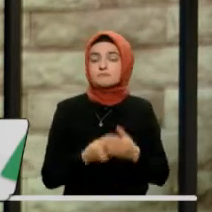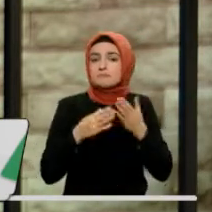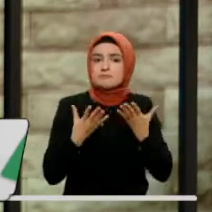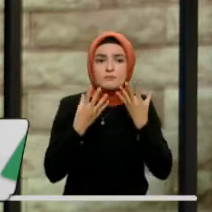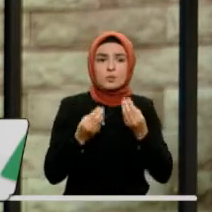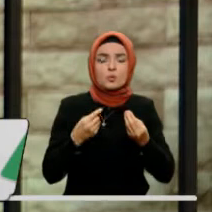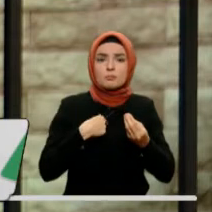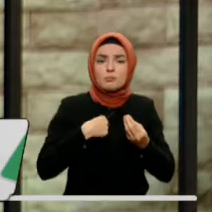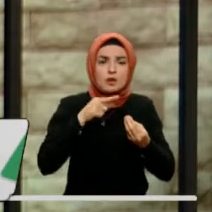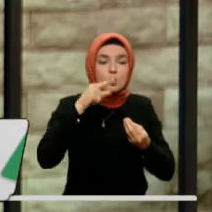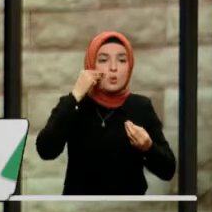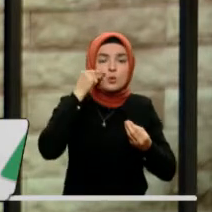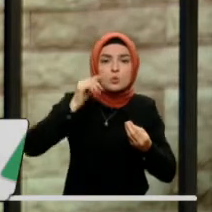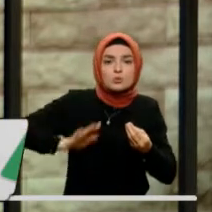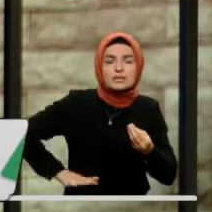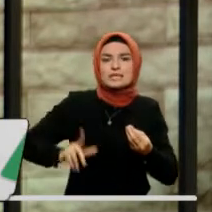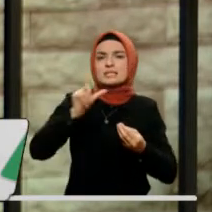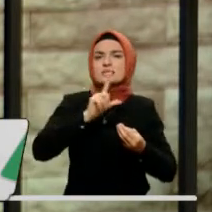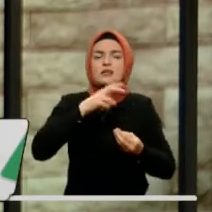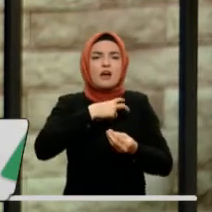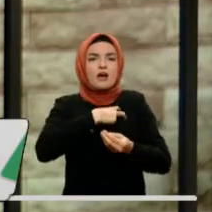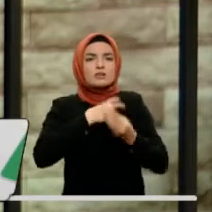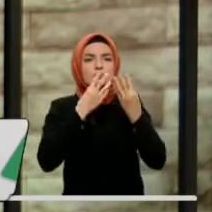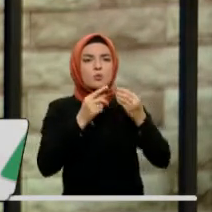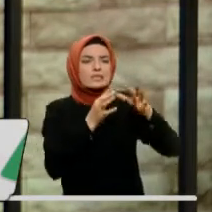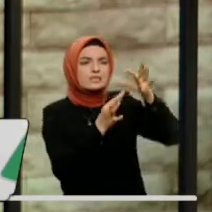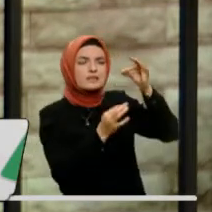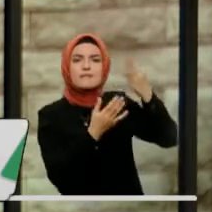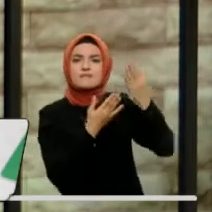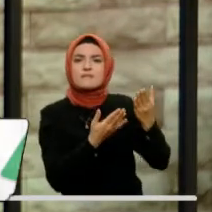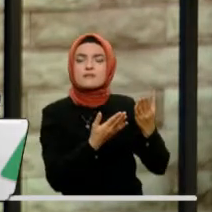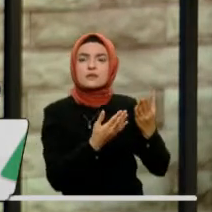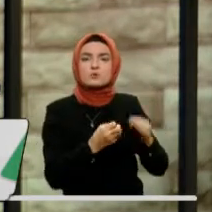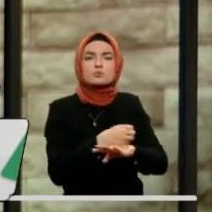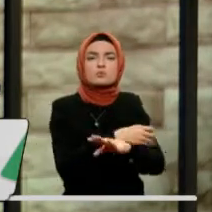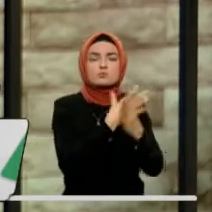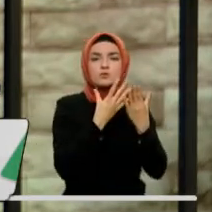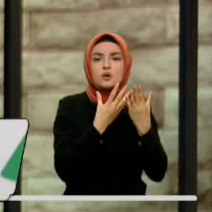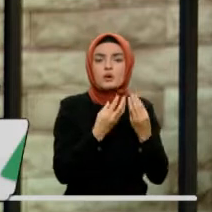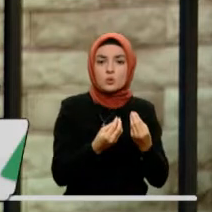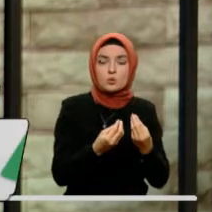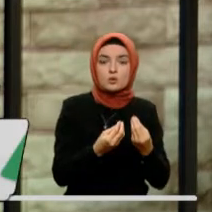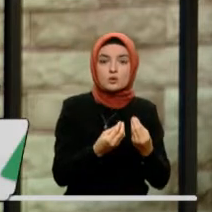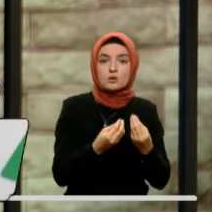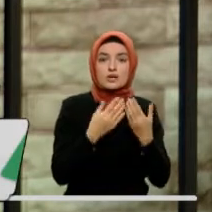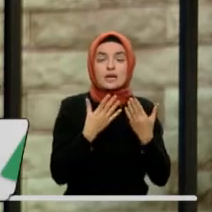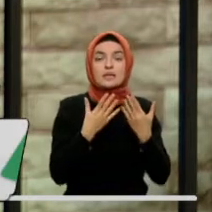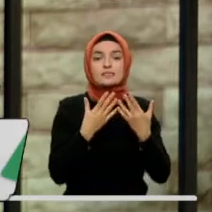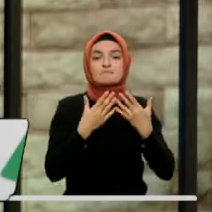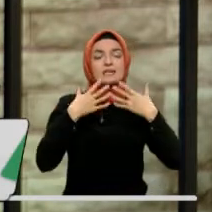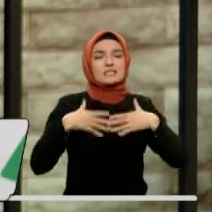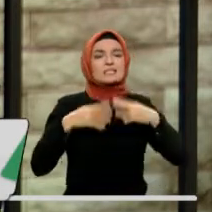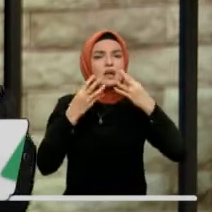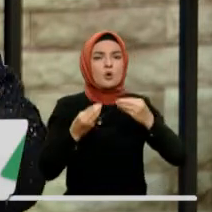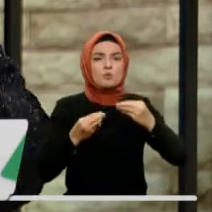olur da ben oğlumun lisede aşık olduğu, sevdiği, dediği duygusal anlamda değil. Aslında cinsel gelişimin ön plana